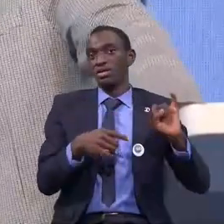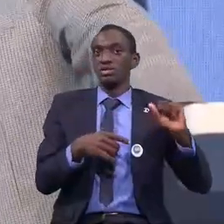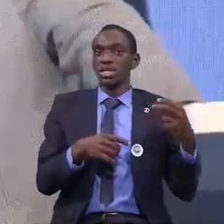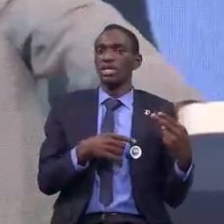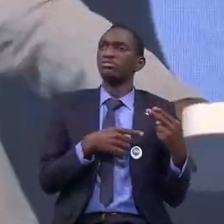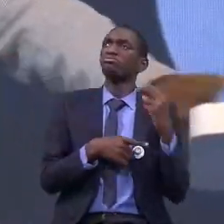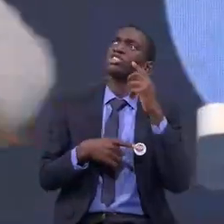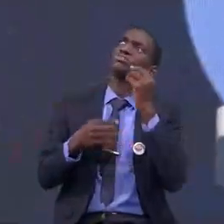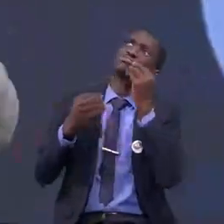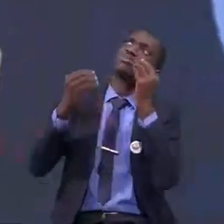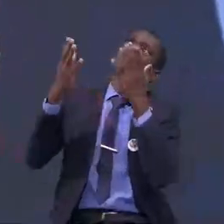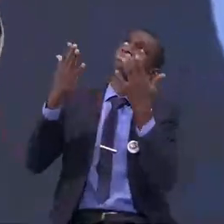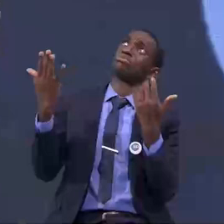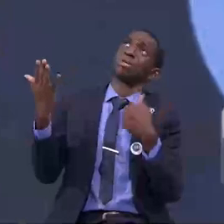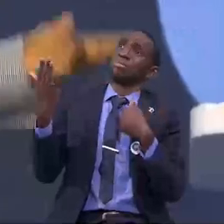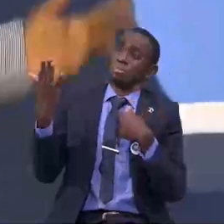voici, envoie-moi.